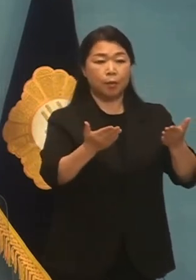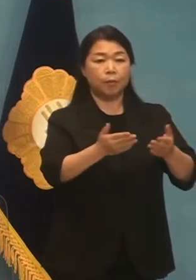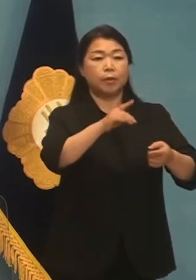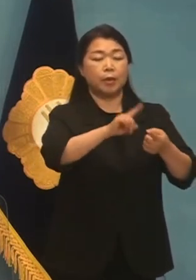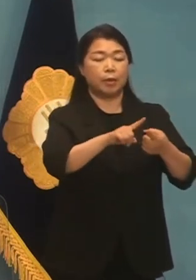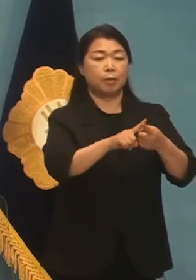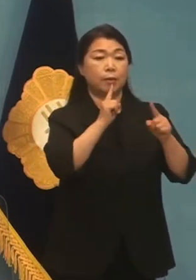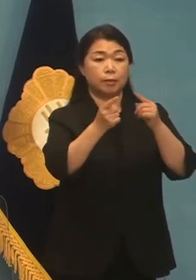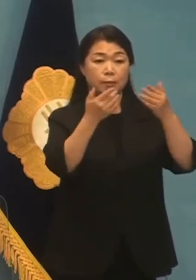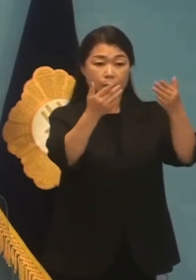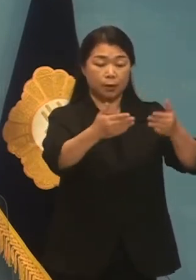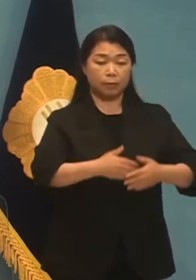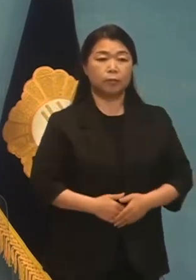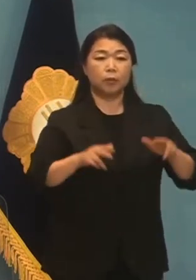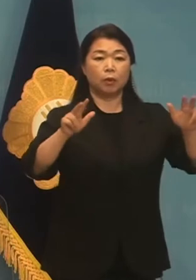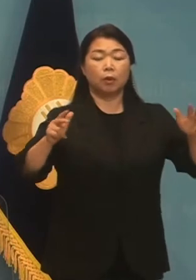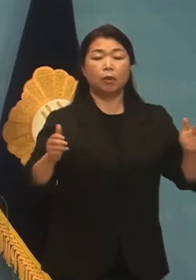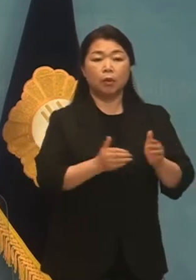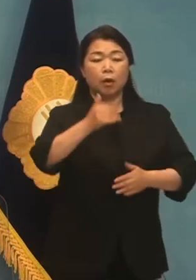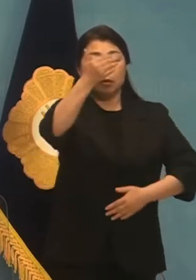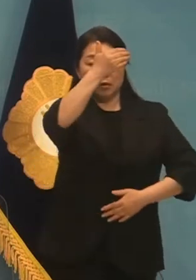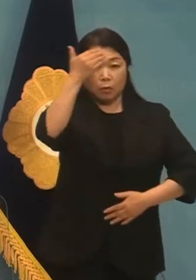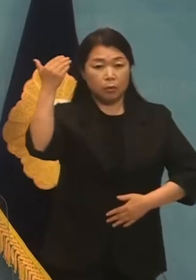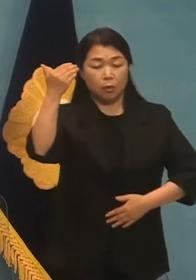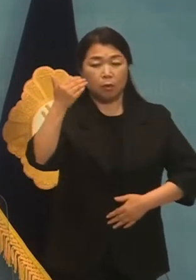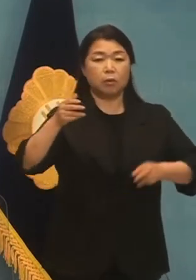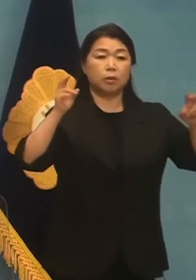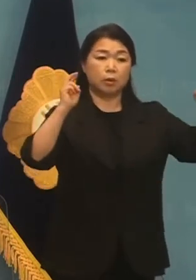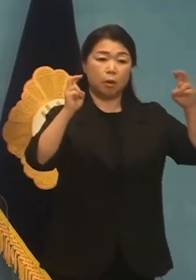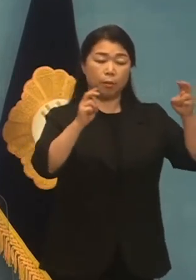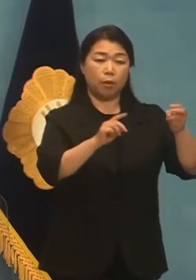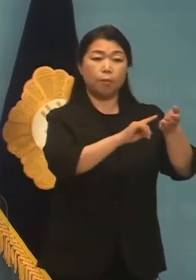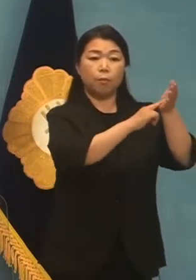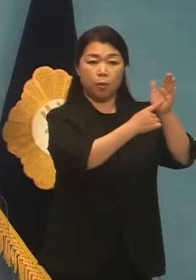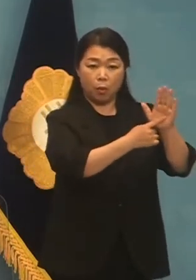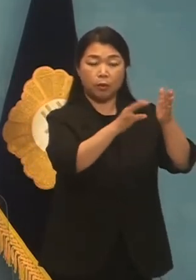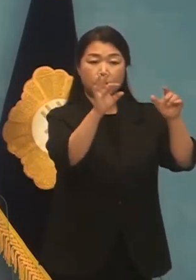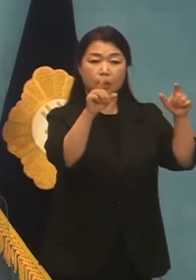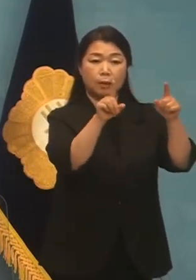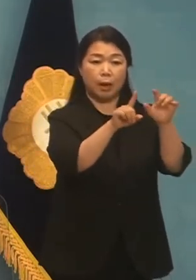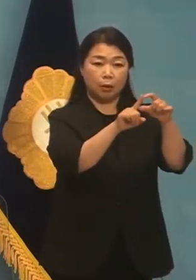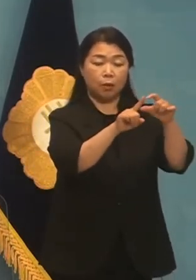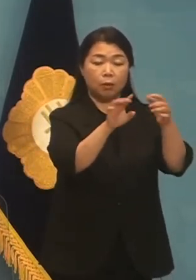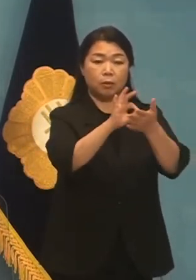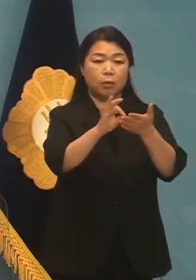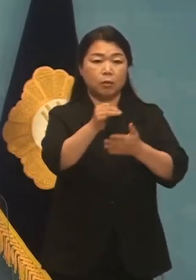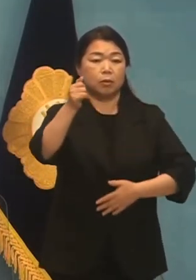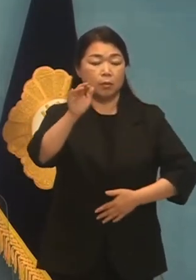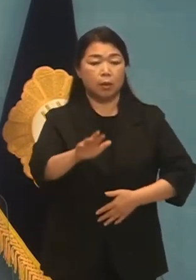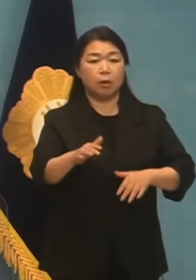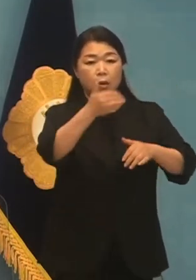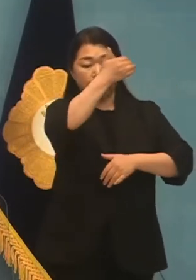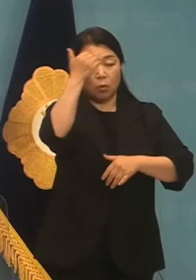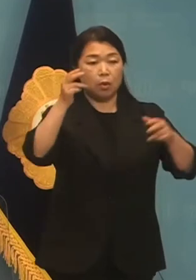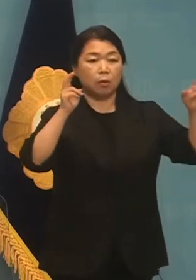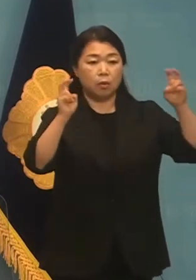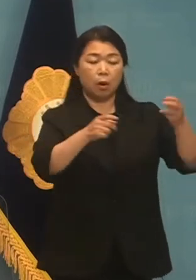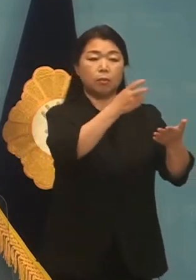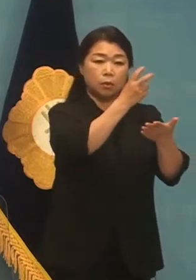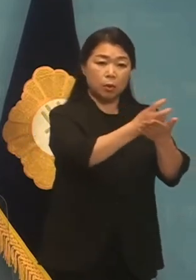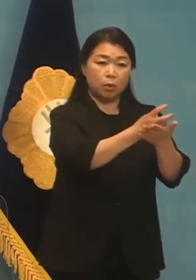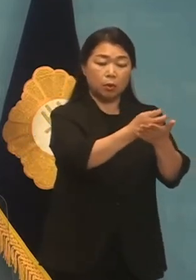사다리법입니다. 그동안 청년 기업이라는 표현을 저희가 써왔지만 이 청년 기업의 정의나